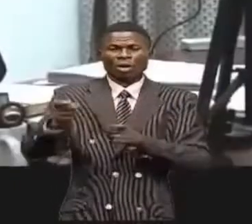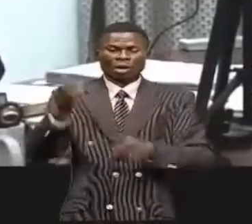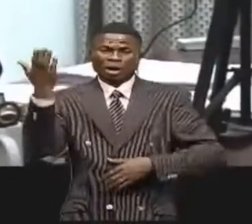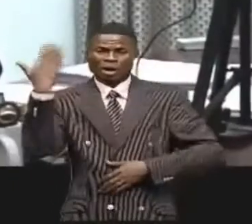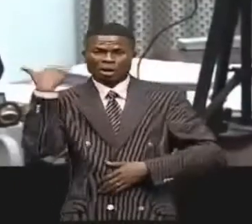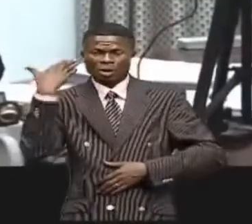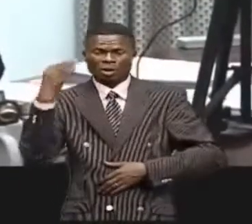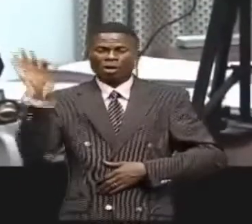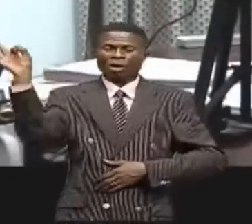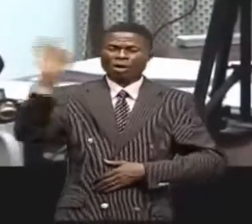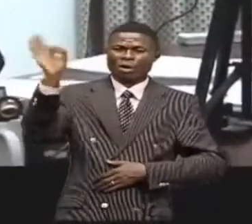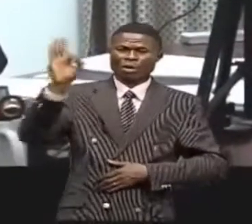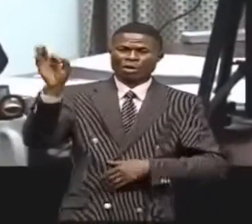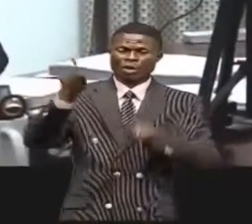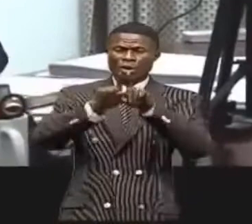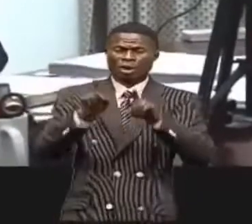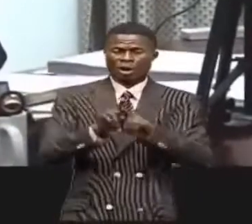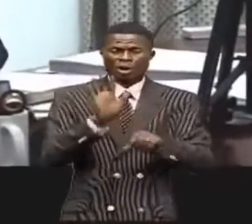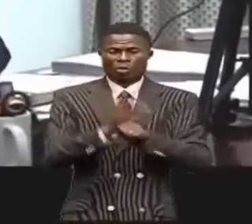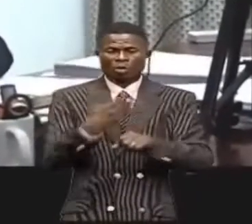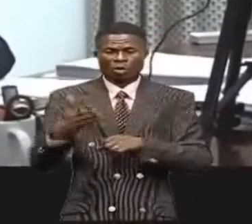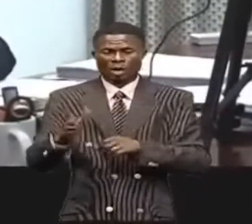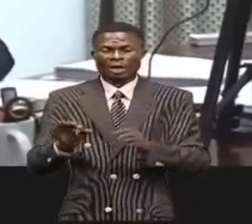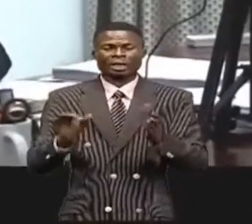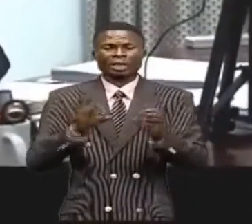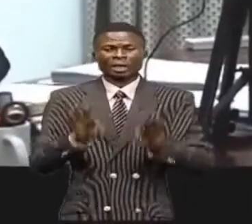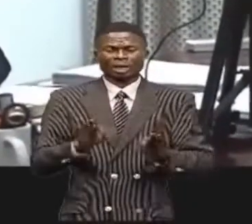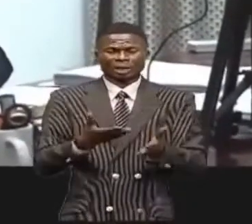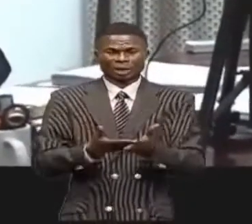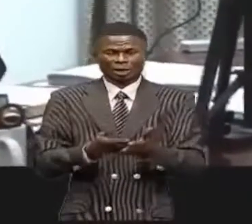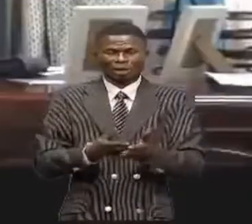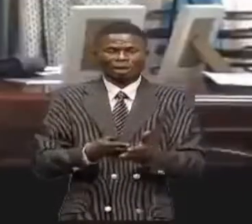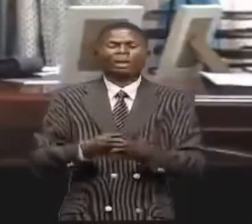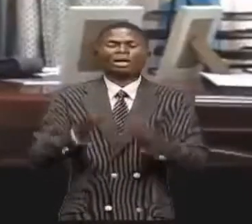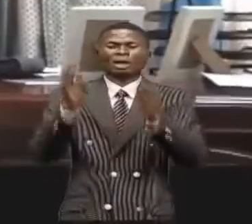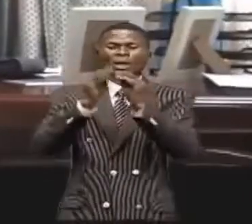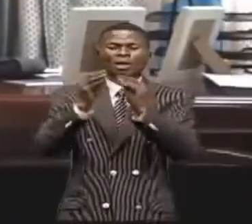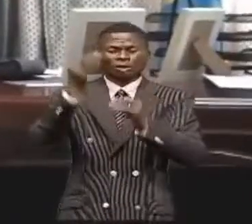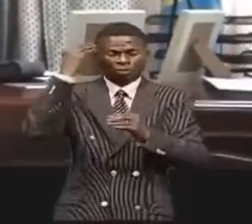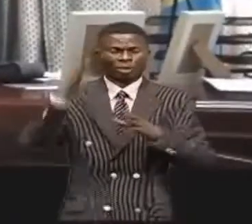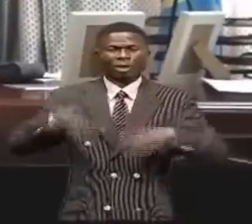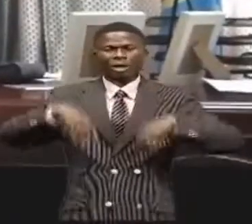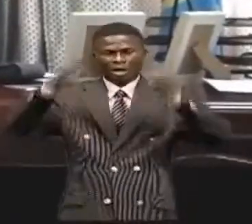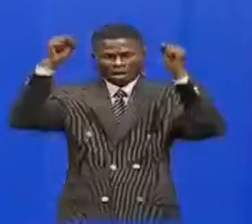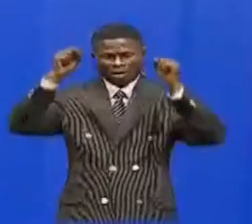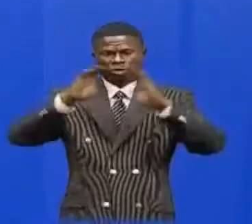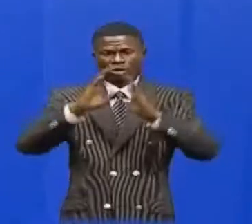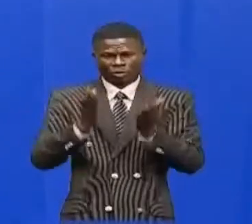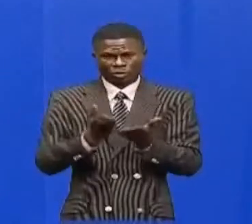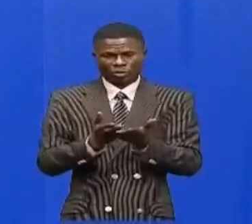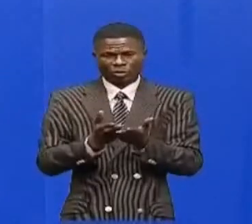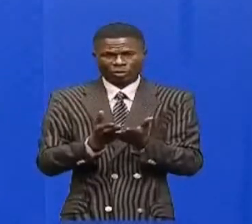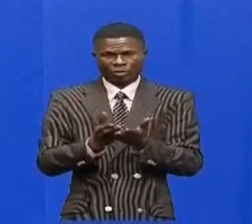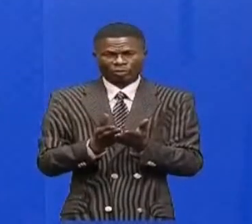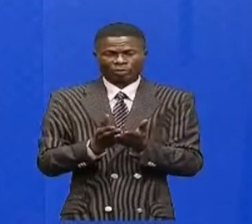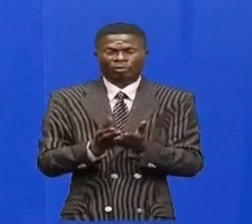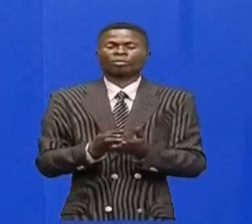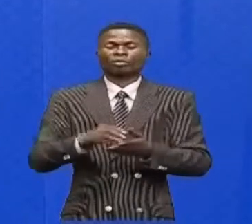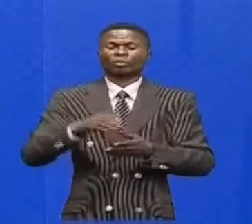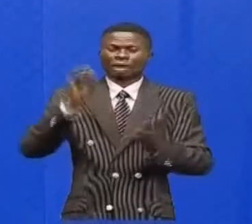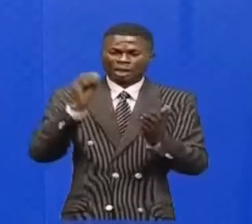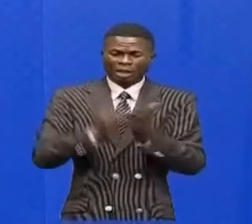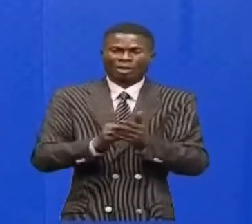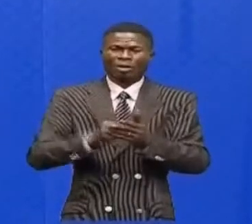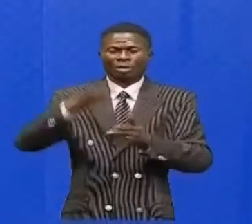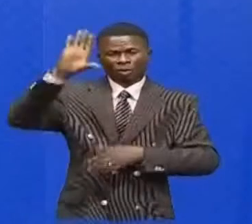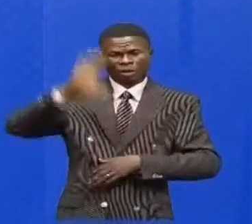des forêts et de la biodiversité. Le Conseil a pris acte de cette note d'information. Intervenant à son tour